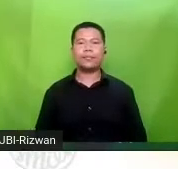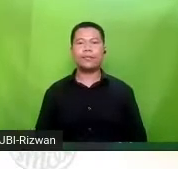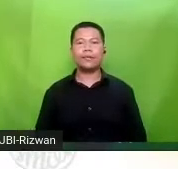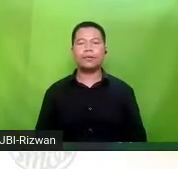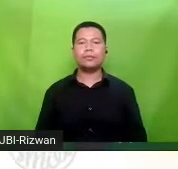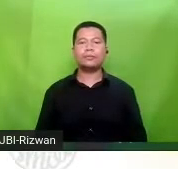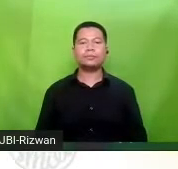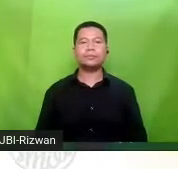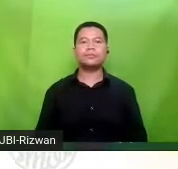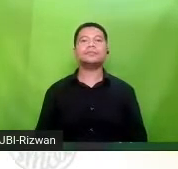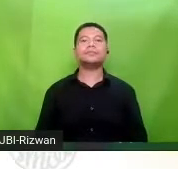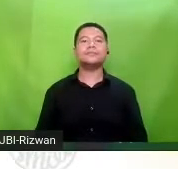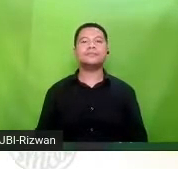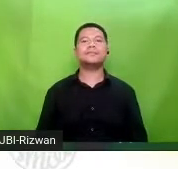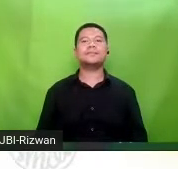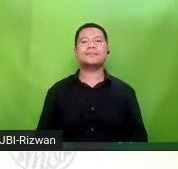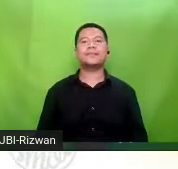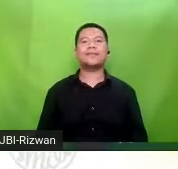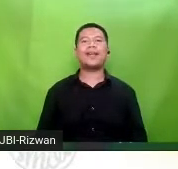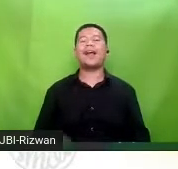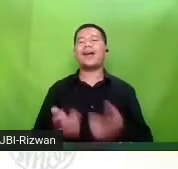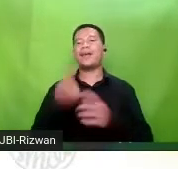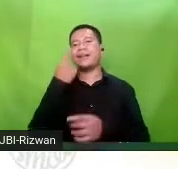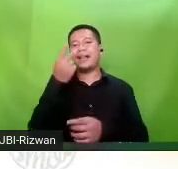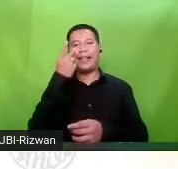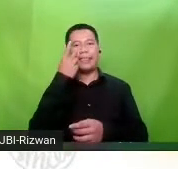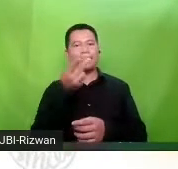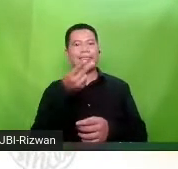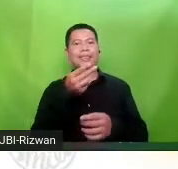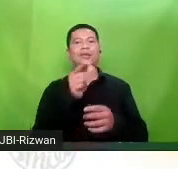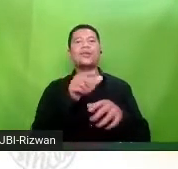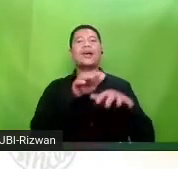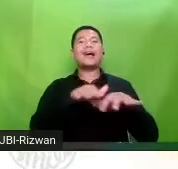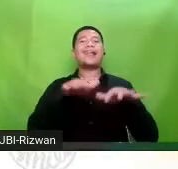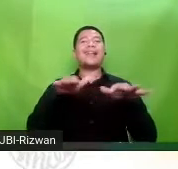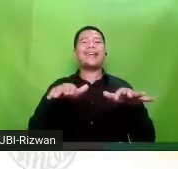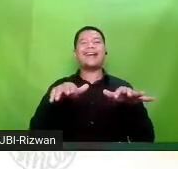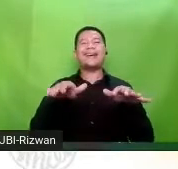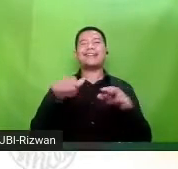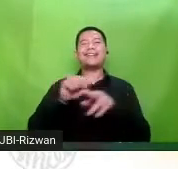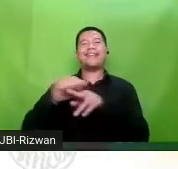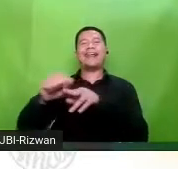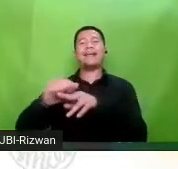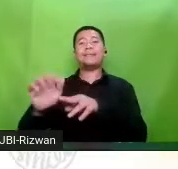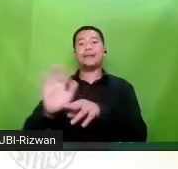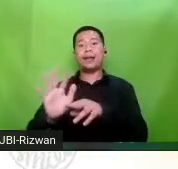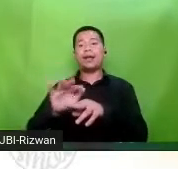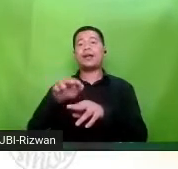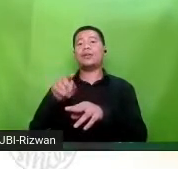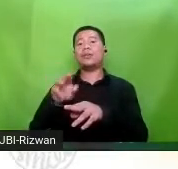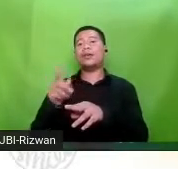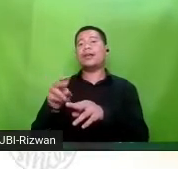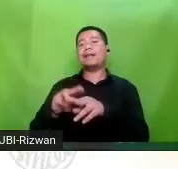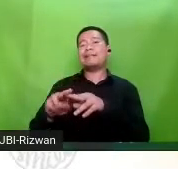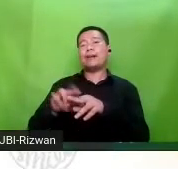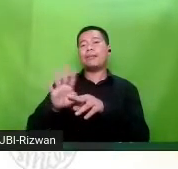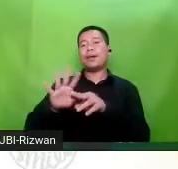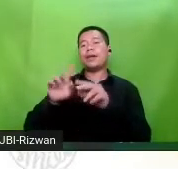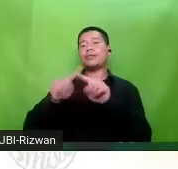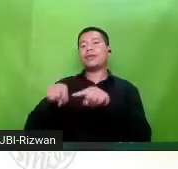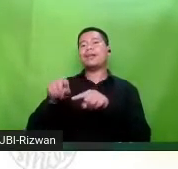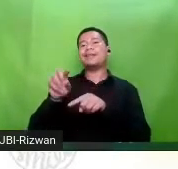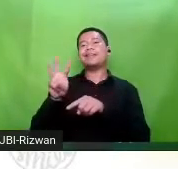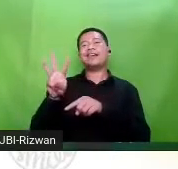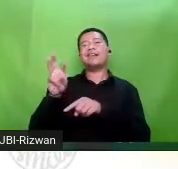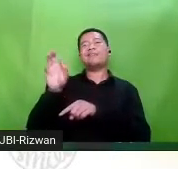Ya, kalau kita perhatikan untuk bentuk ADHD yang tidak diterapi, ada sekitar 30% yang memang bisa hidup normal juga, tetapi